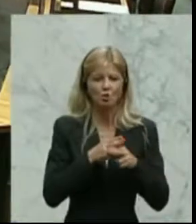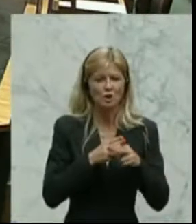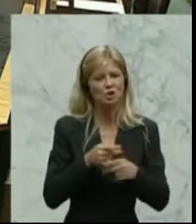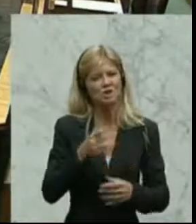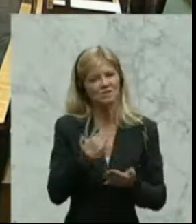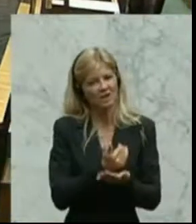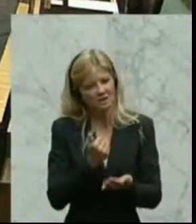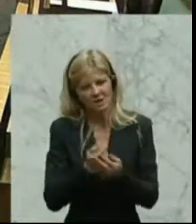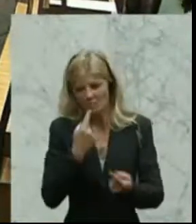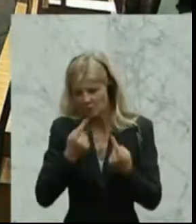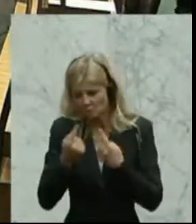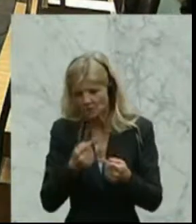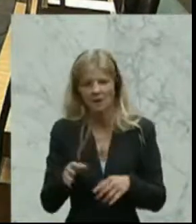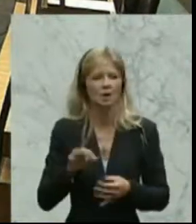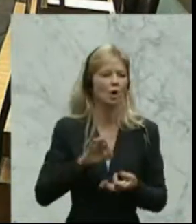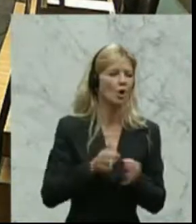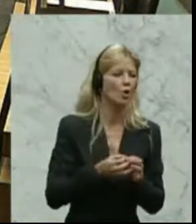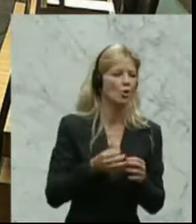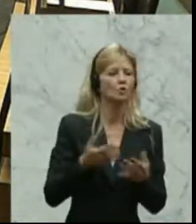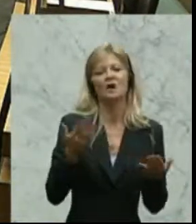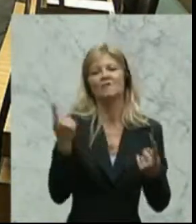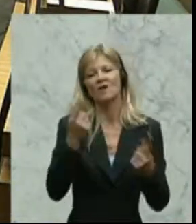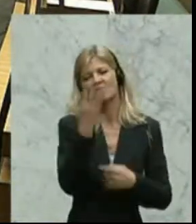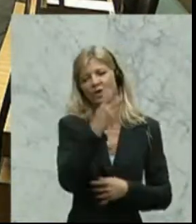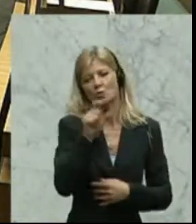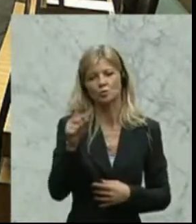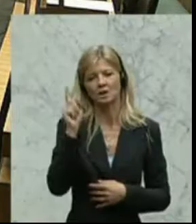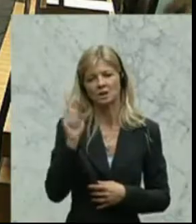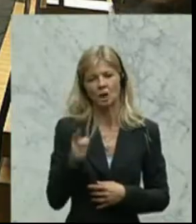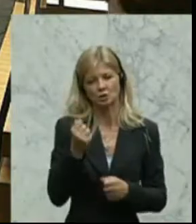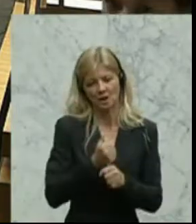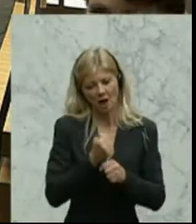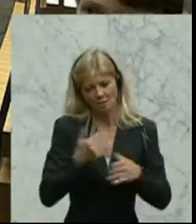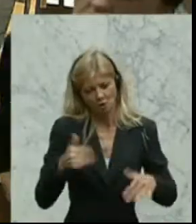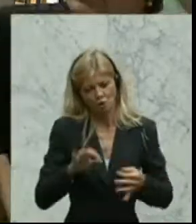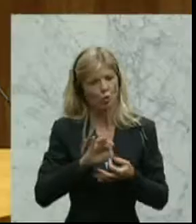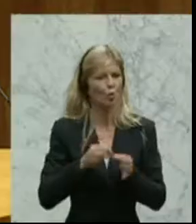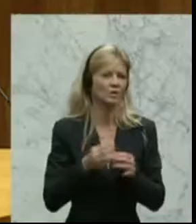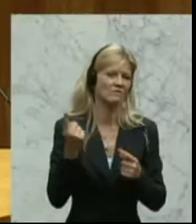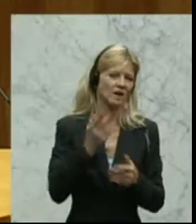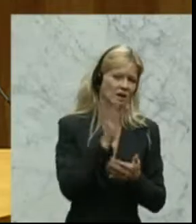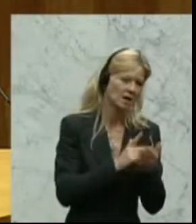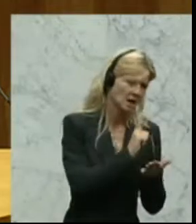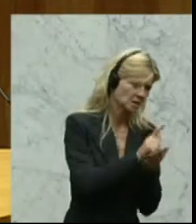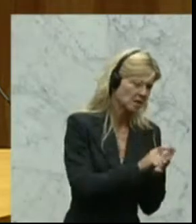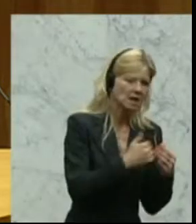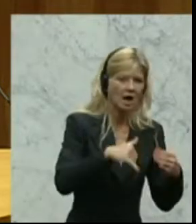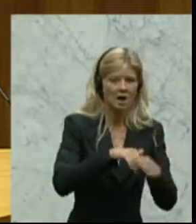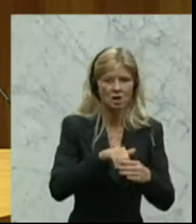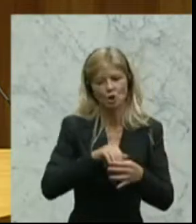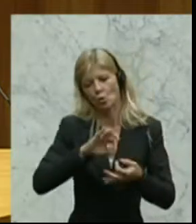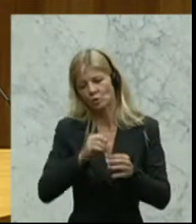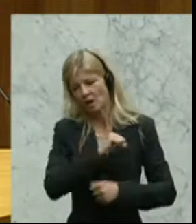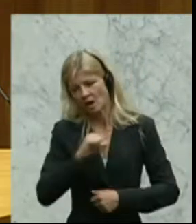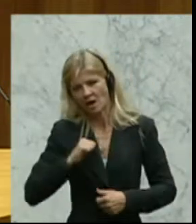mit einem der 400.000 Arbeitslosen, sprechen Sie mit einem Teilzeitbeschäftigten, sprechen Sie mit einer alleinerziehenden Mutter, gehen